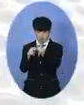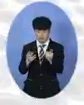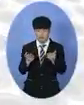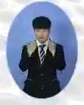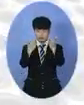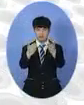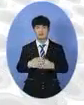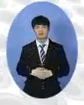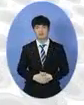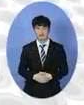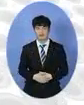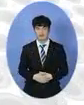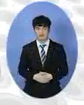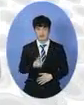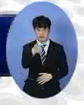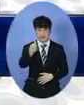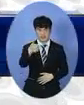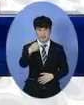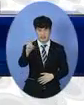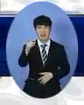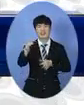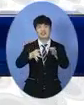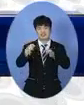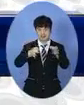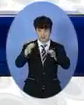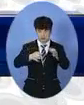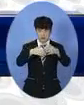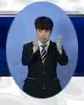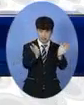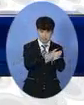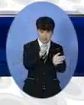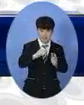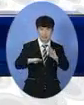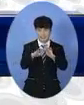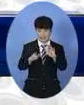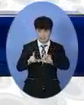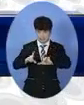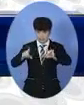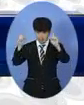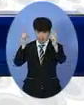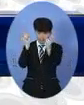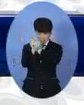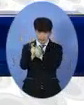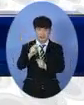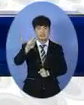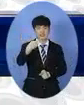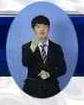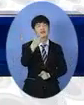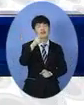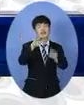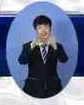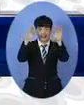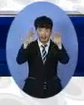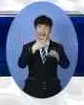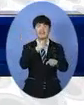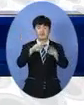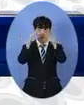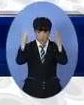생생정보 시간입니다. 하나금융그룹이 가정의 달을 맞아 200개의 행복상자를 천안시에